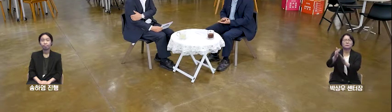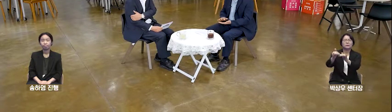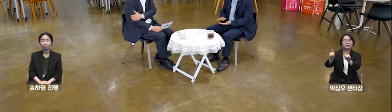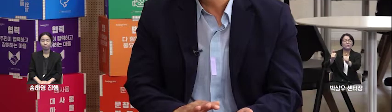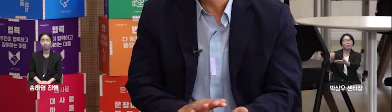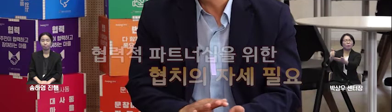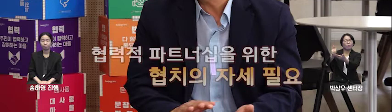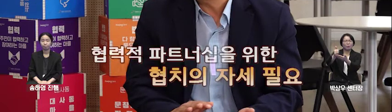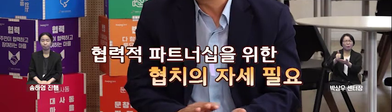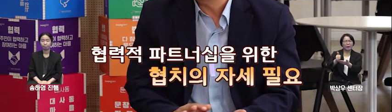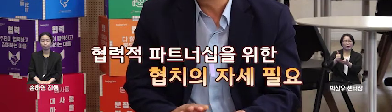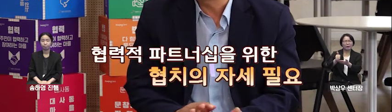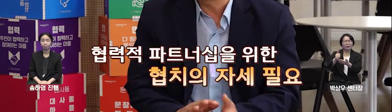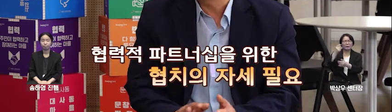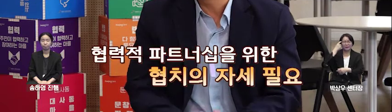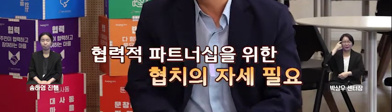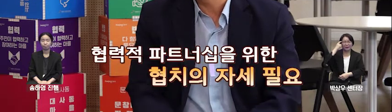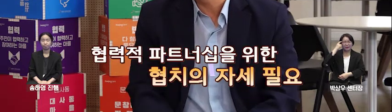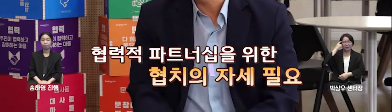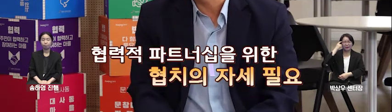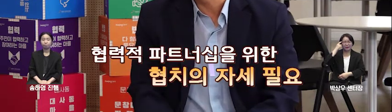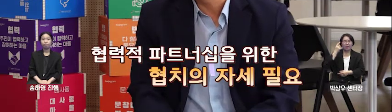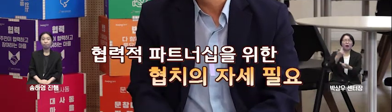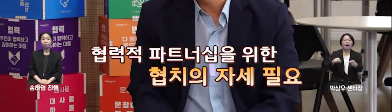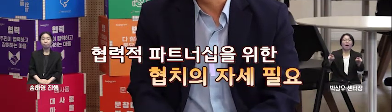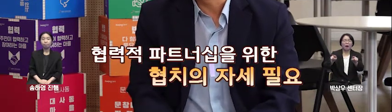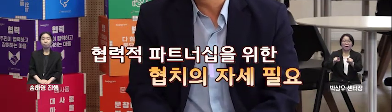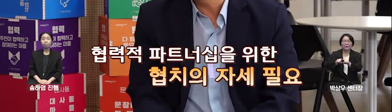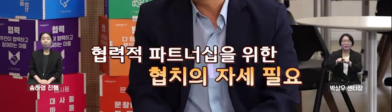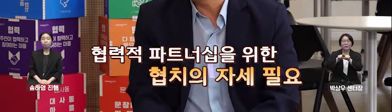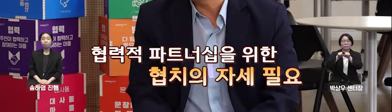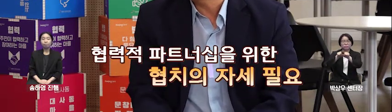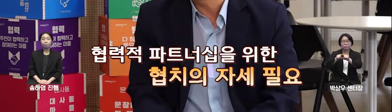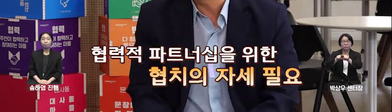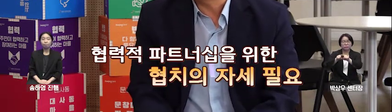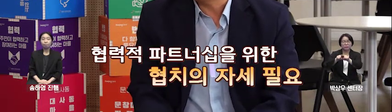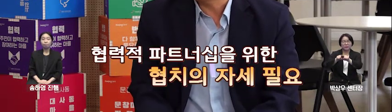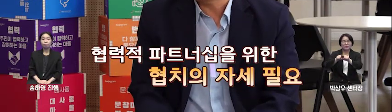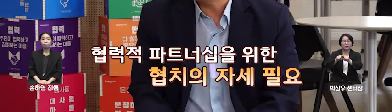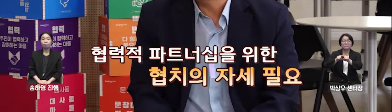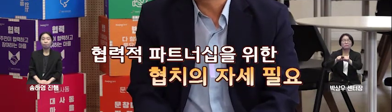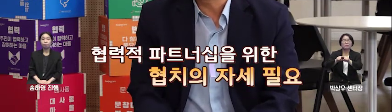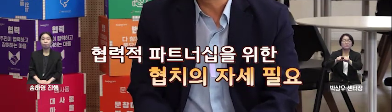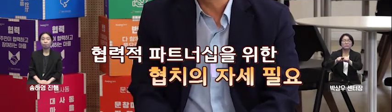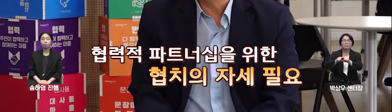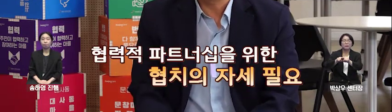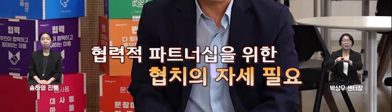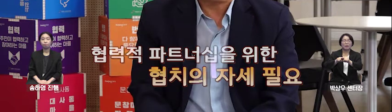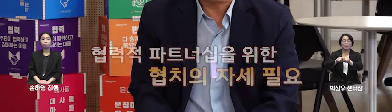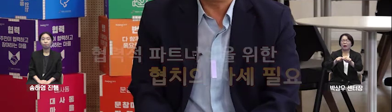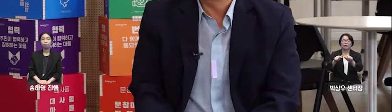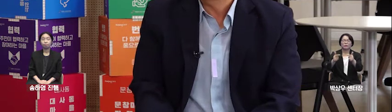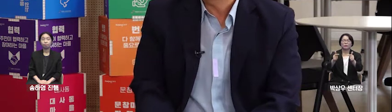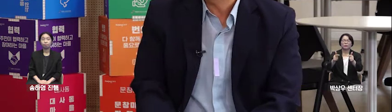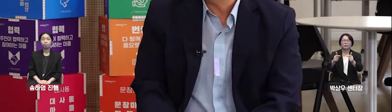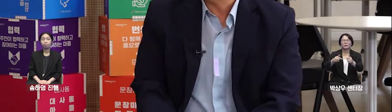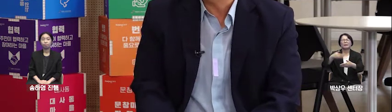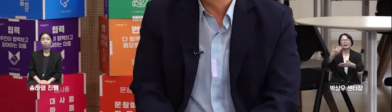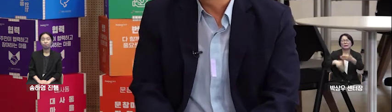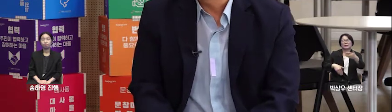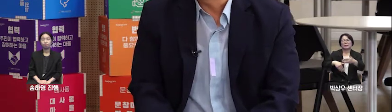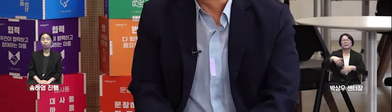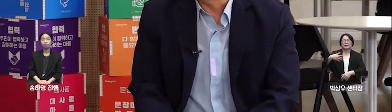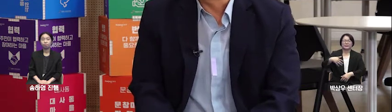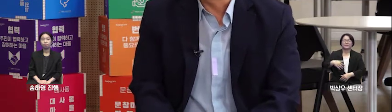좀 협력적 파트너십으로 갈 수 있는 이러한 협치의 자세 이런 것도 아직 과제로 남아있는 것 같고요. 더 큰 문제는